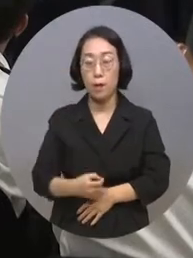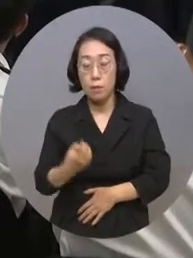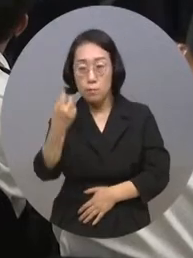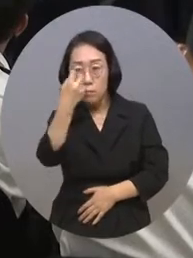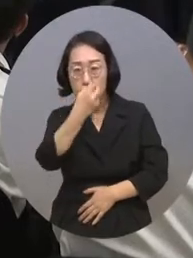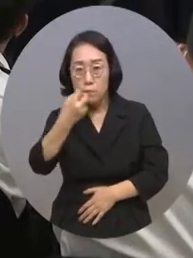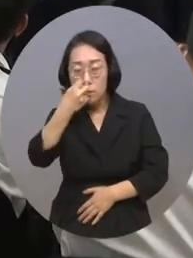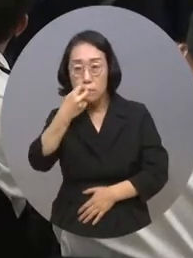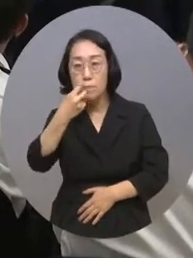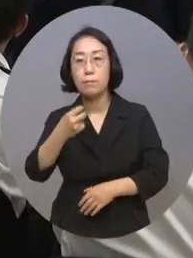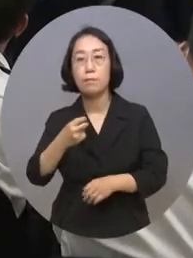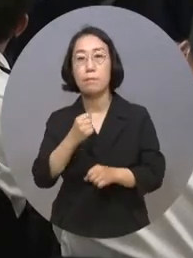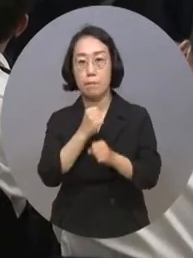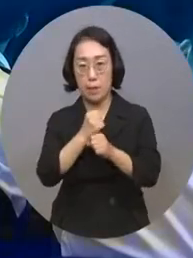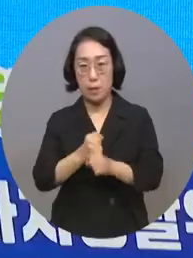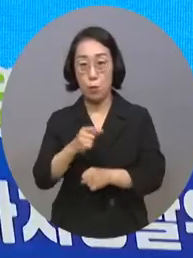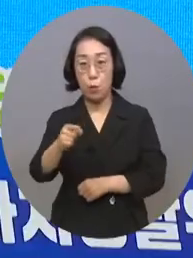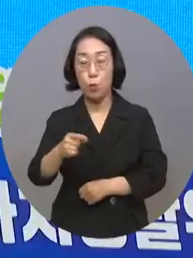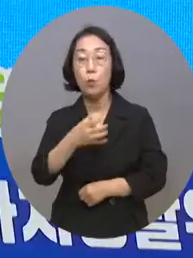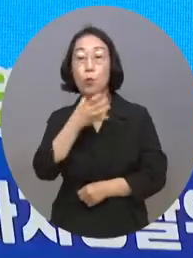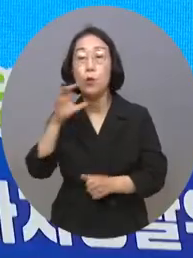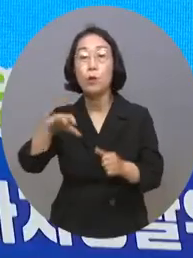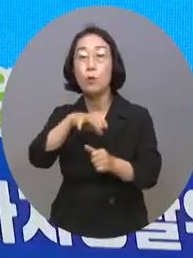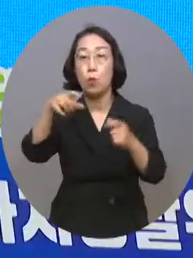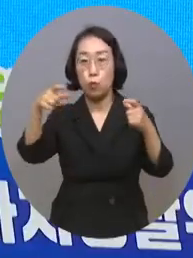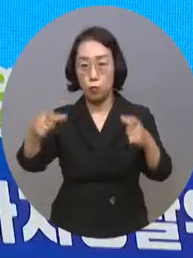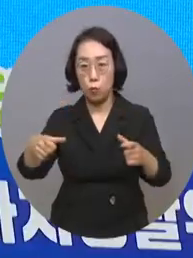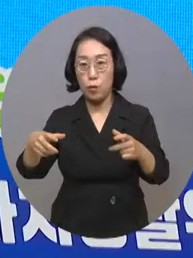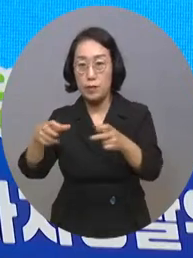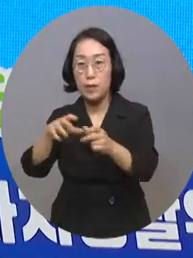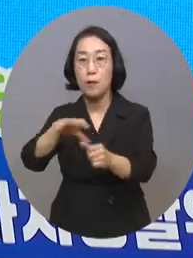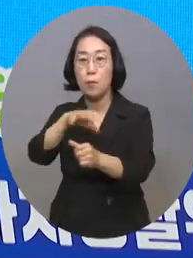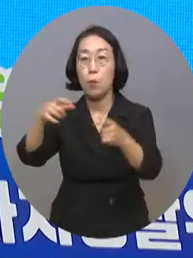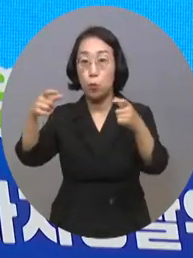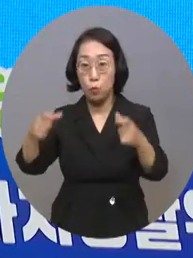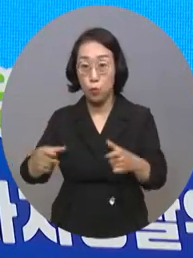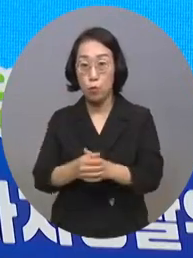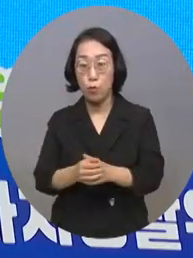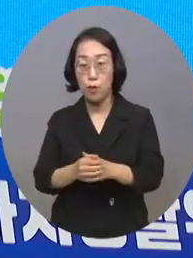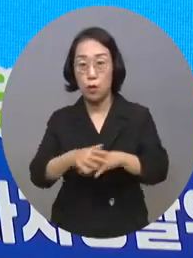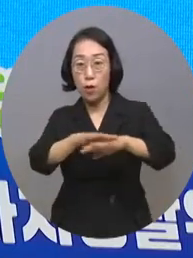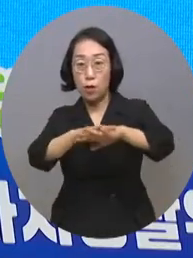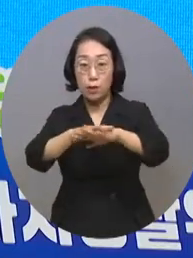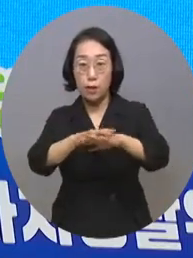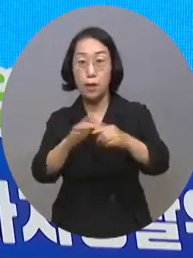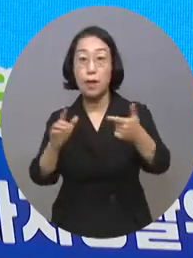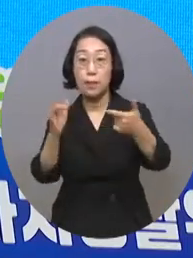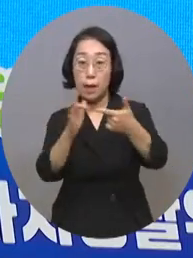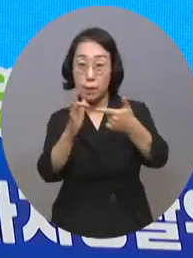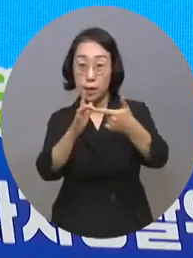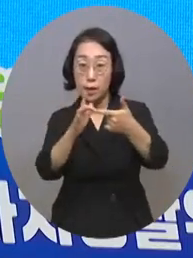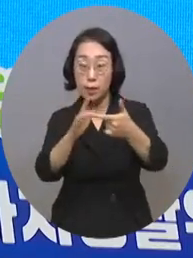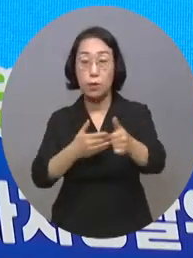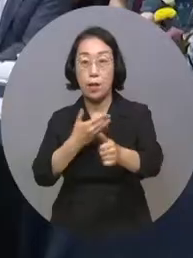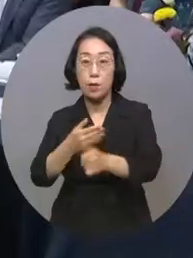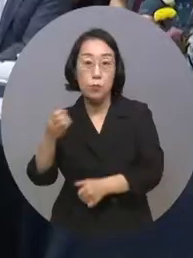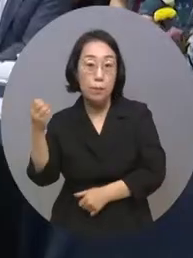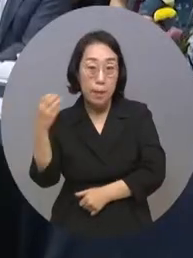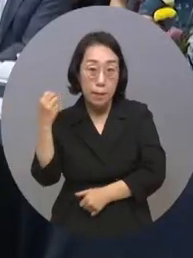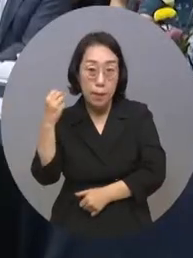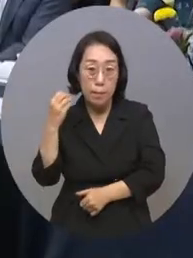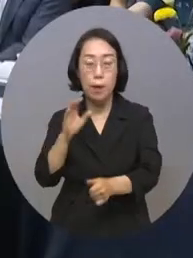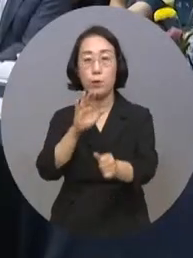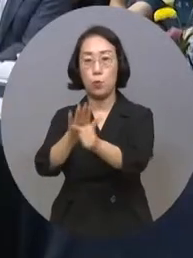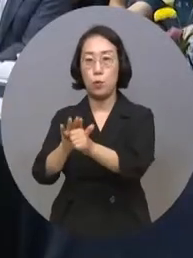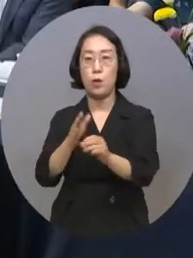개발하고 노인 보호 구역과 장애인 보호구역 등을 내비게이션을 통해 음성으로 안내 하는 사업도 진행하고 있습니다